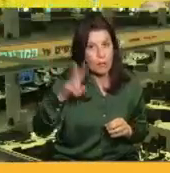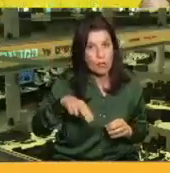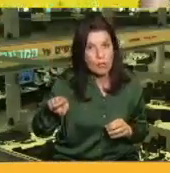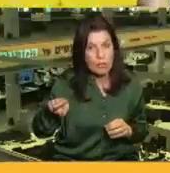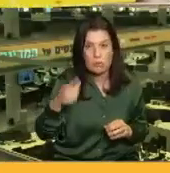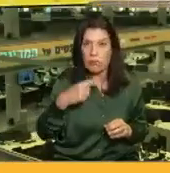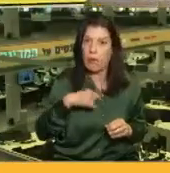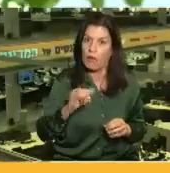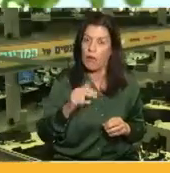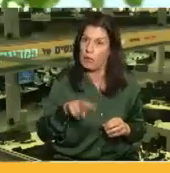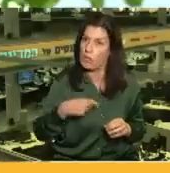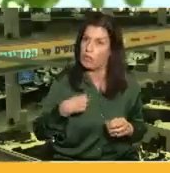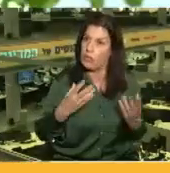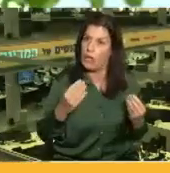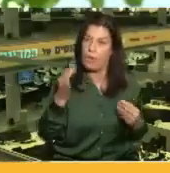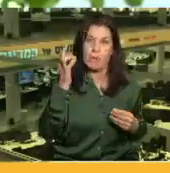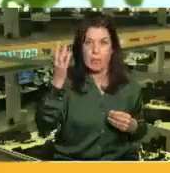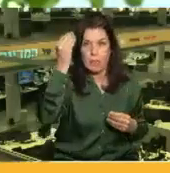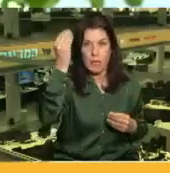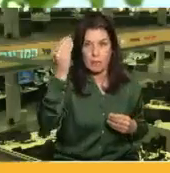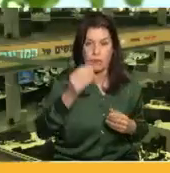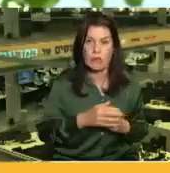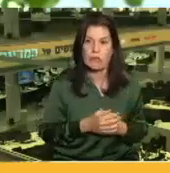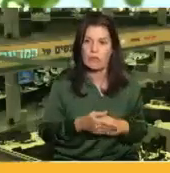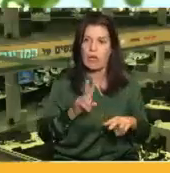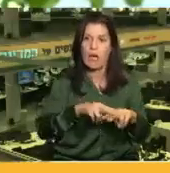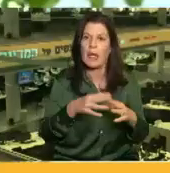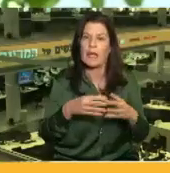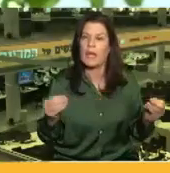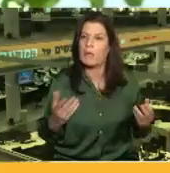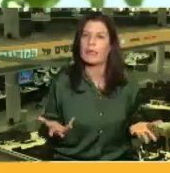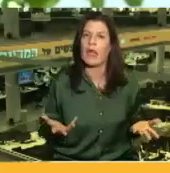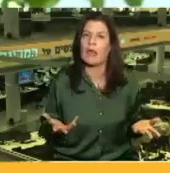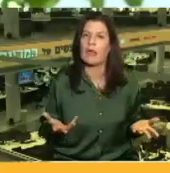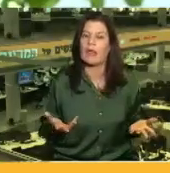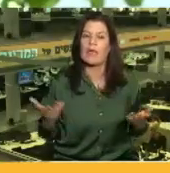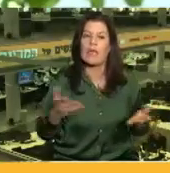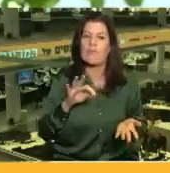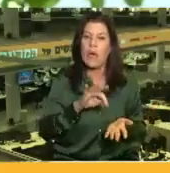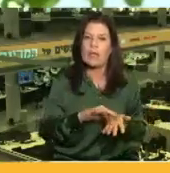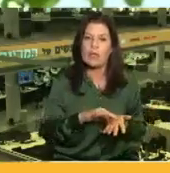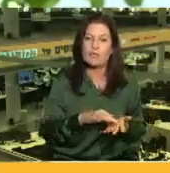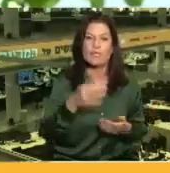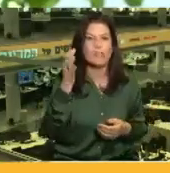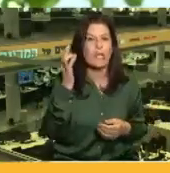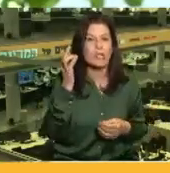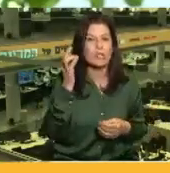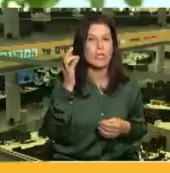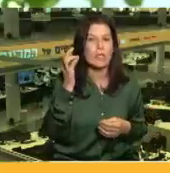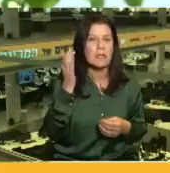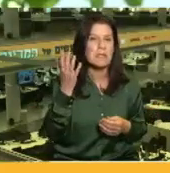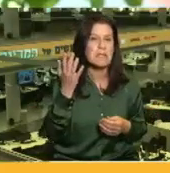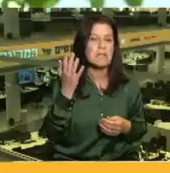והיא אומרת, כן, יש לי המון תלמידות, אני אומרת להם, לאן הן נעלמות? ואיפה שם הנקודה שבה נשים מניחות אולי